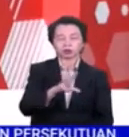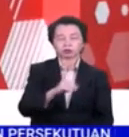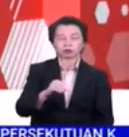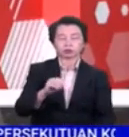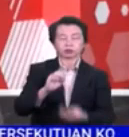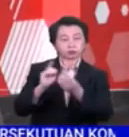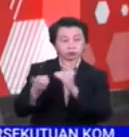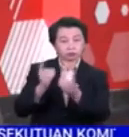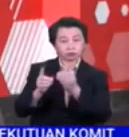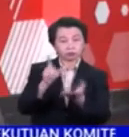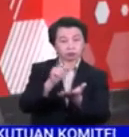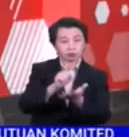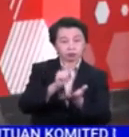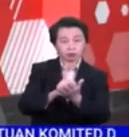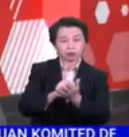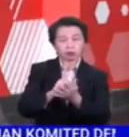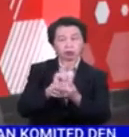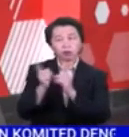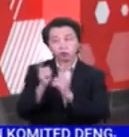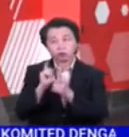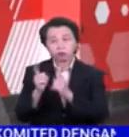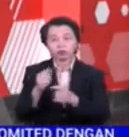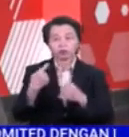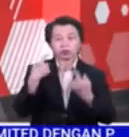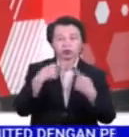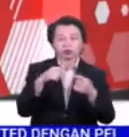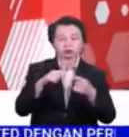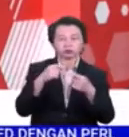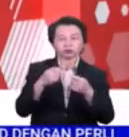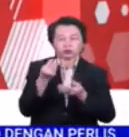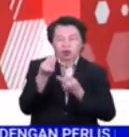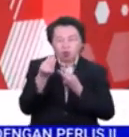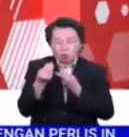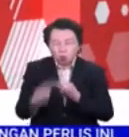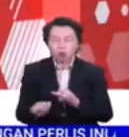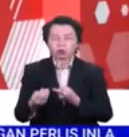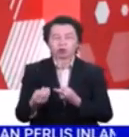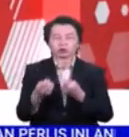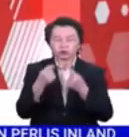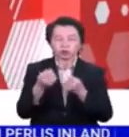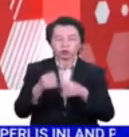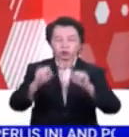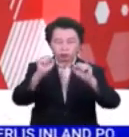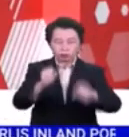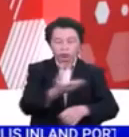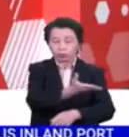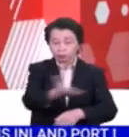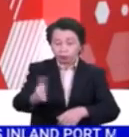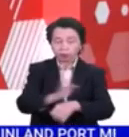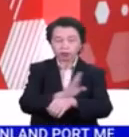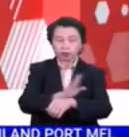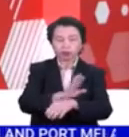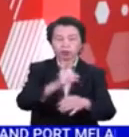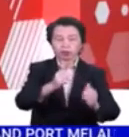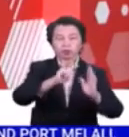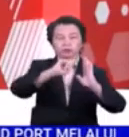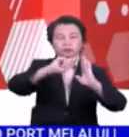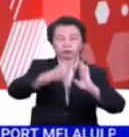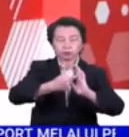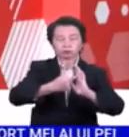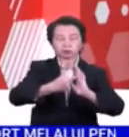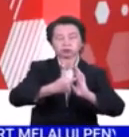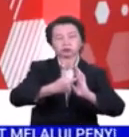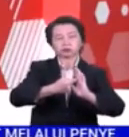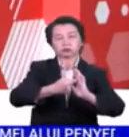Detail interactively kita akan cubo semua yang mungkinlah untuk membolehkan mereka ini yang memunculkan